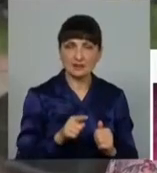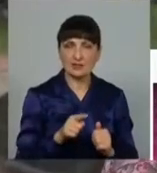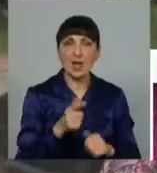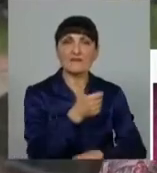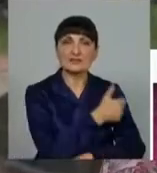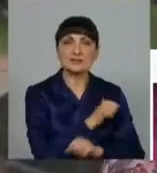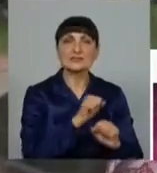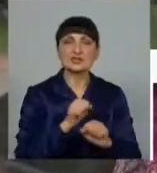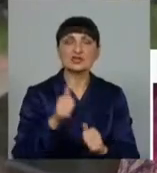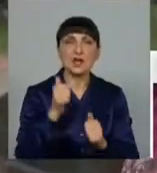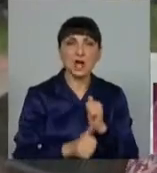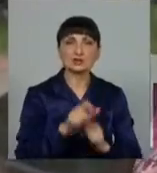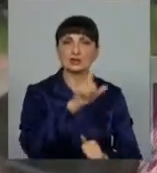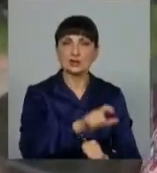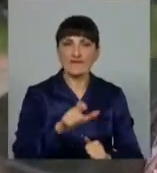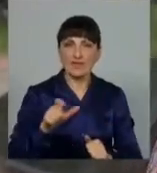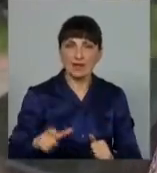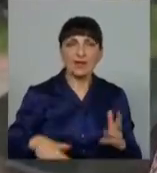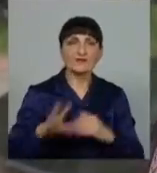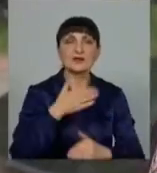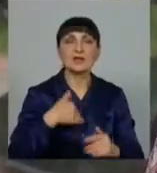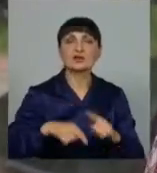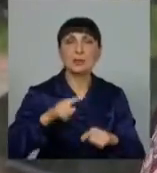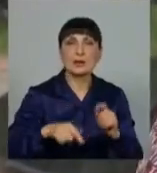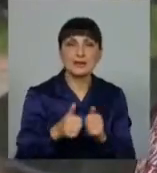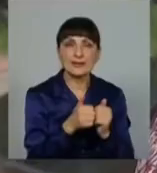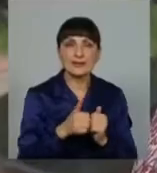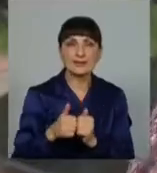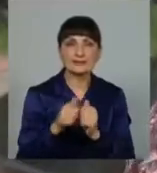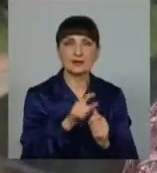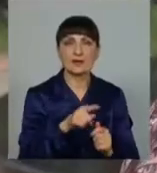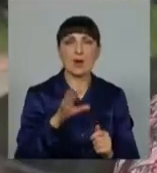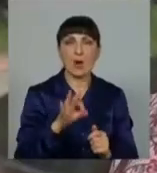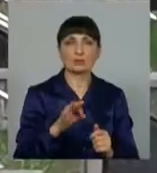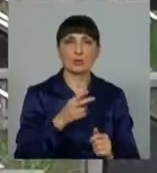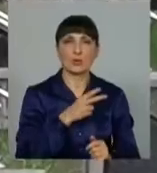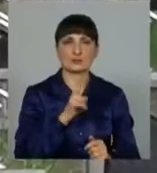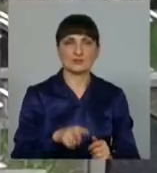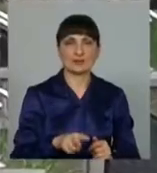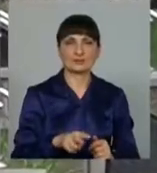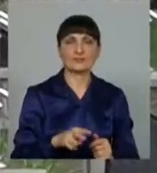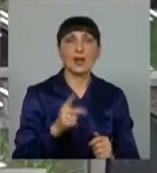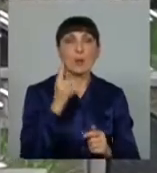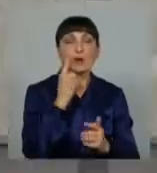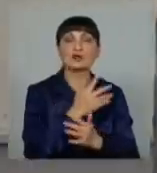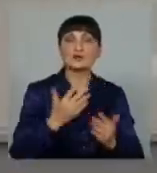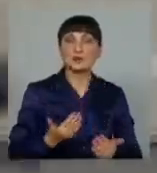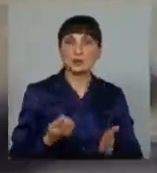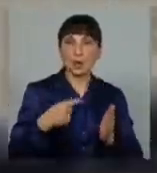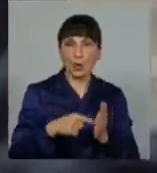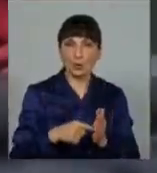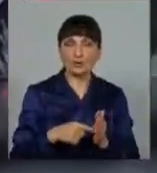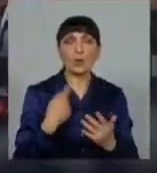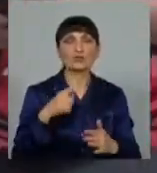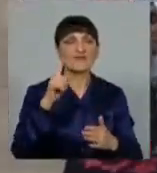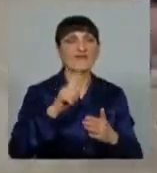вакцинация защитит каждого человека, всех наших близких, окружающих людей от летальных исходов. Благо, большинство жителей мегаполиса